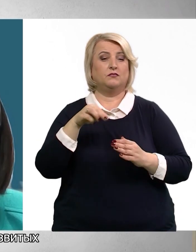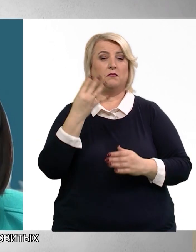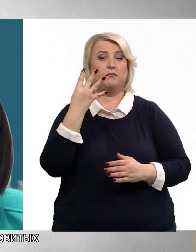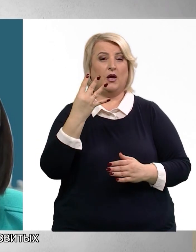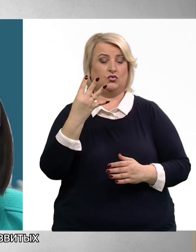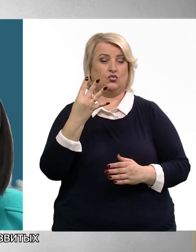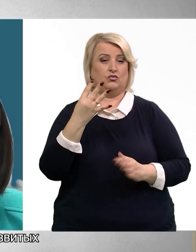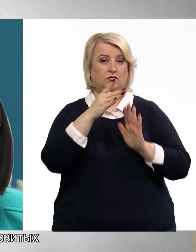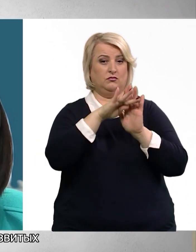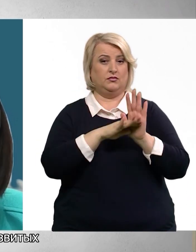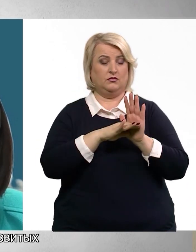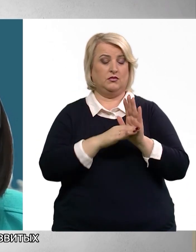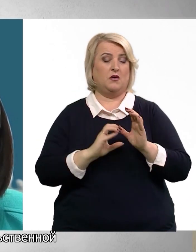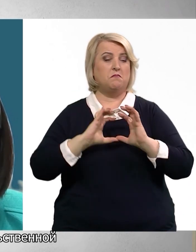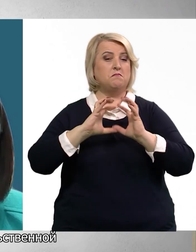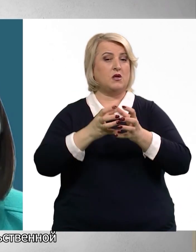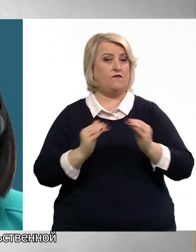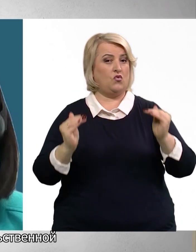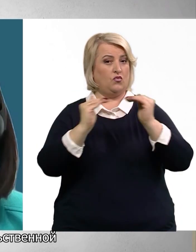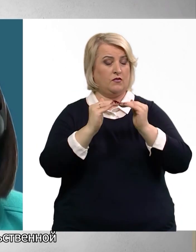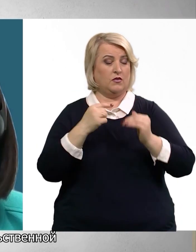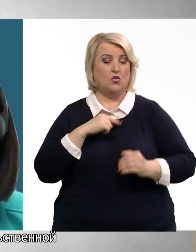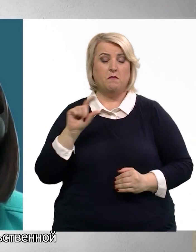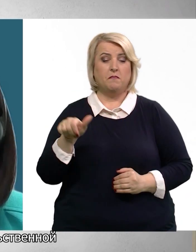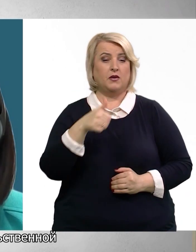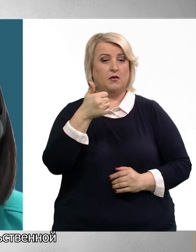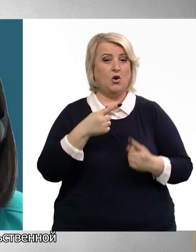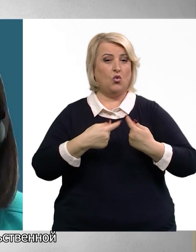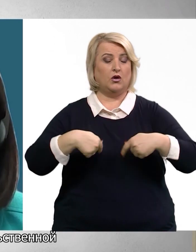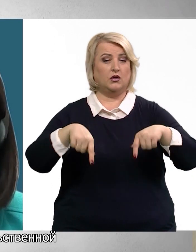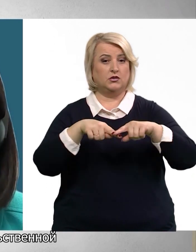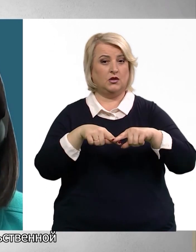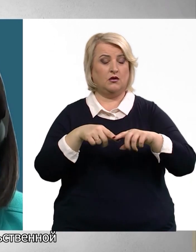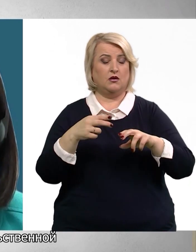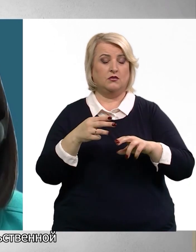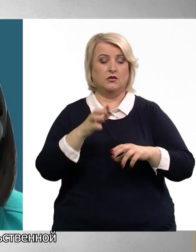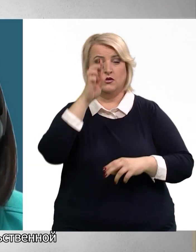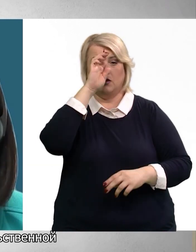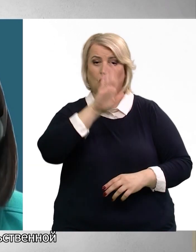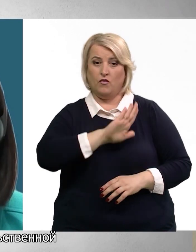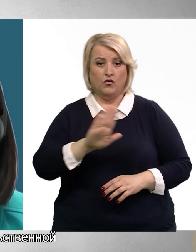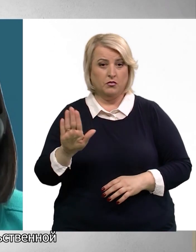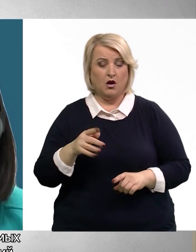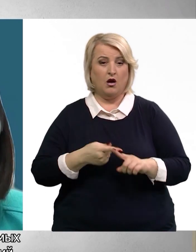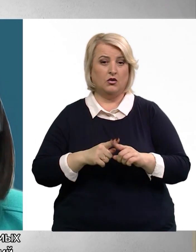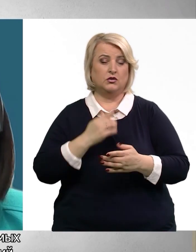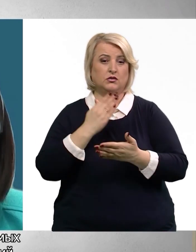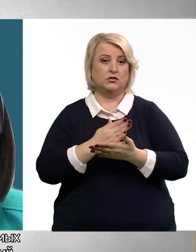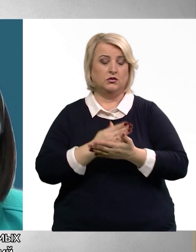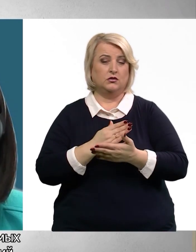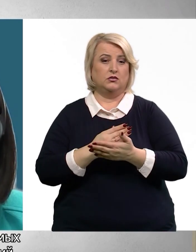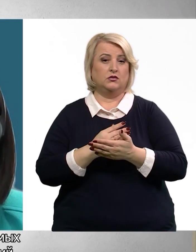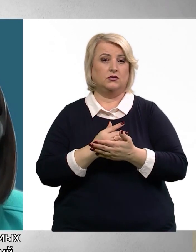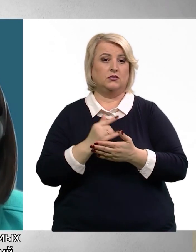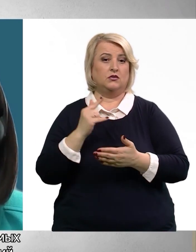NGO la nivel global. Suntem prima organizație non-guvernamentală care